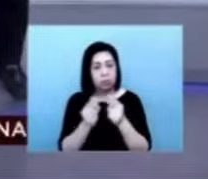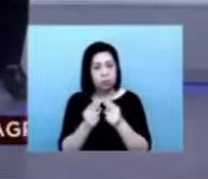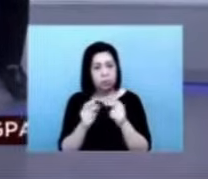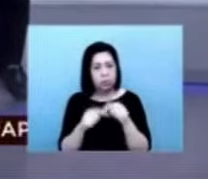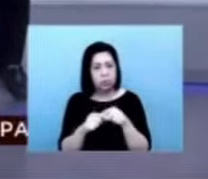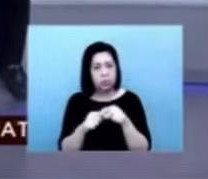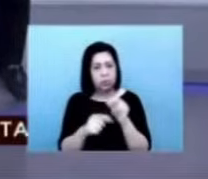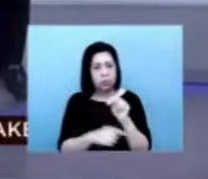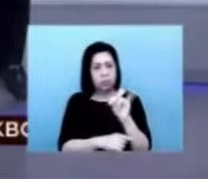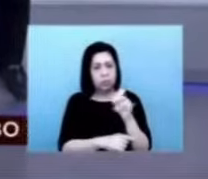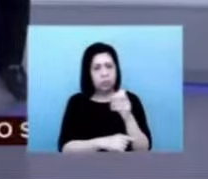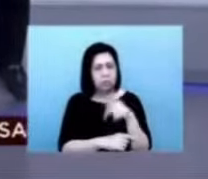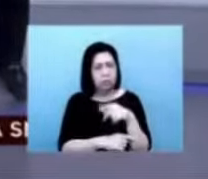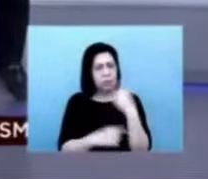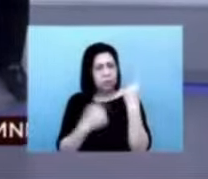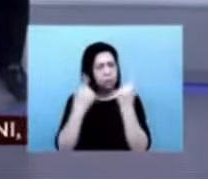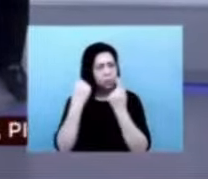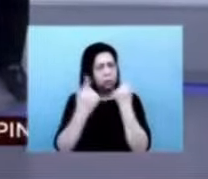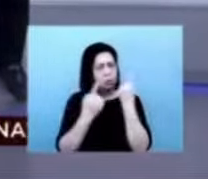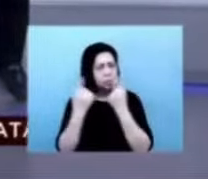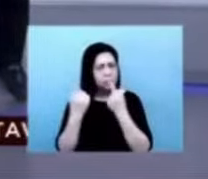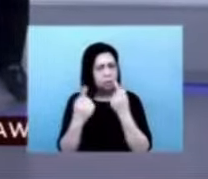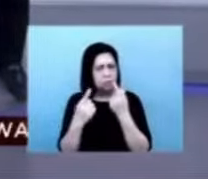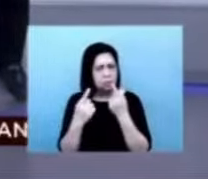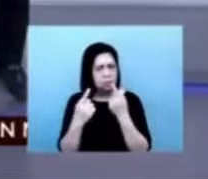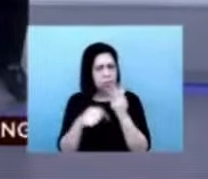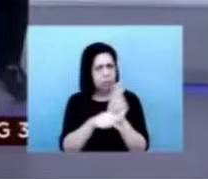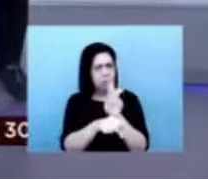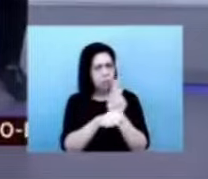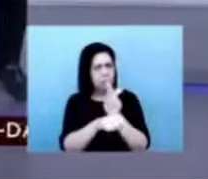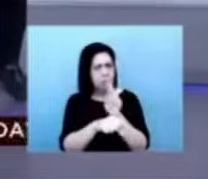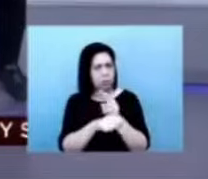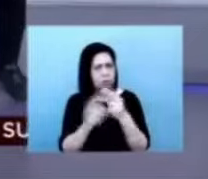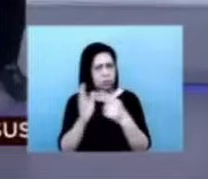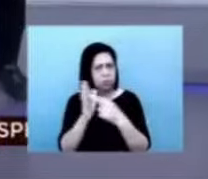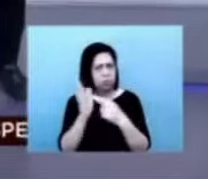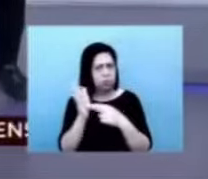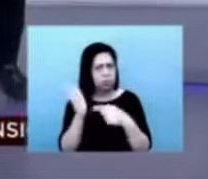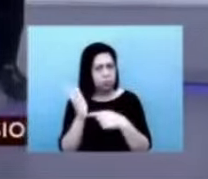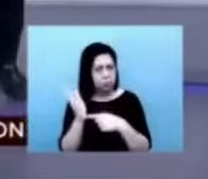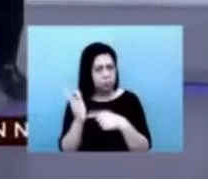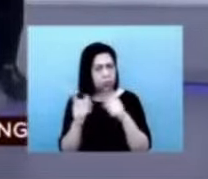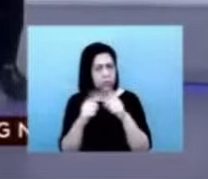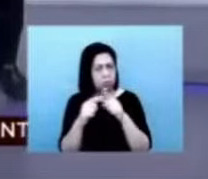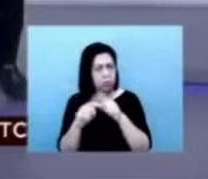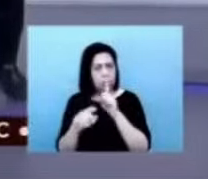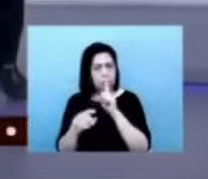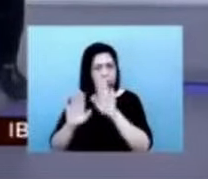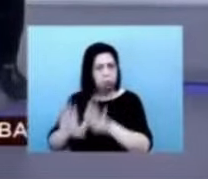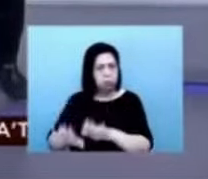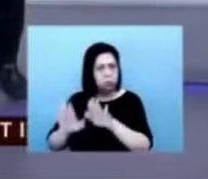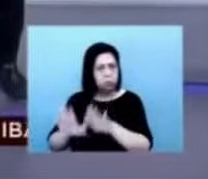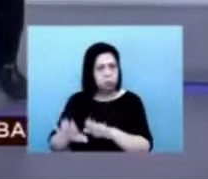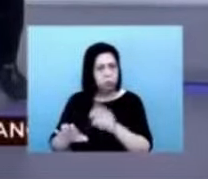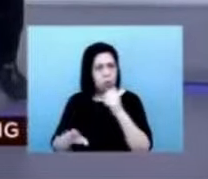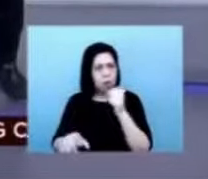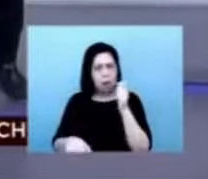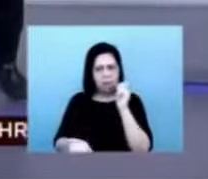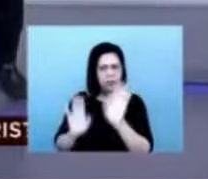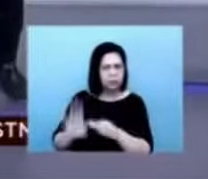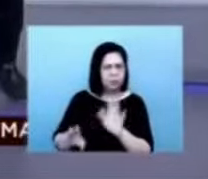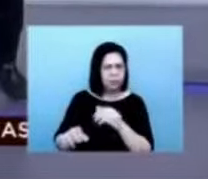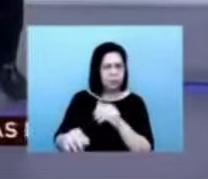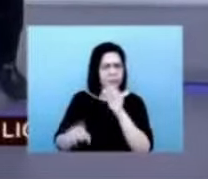NUJP, nakakabahala din po ito dahil ginagamit yung mga regulatory agencies para patahimikin ang mga ayaw marinig ng ilang